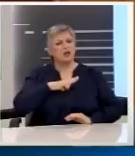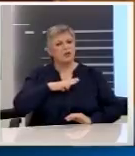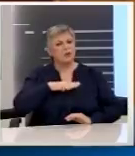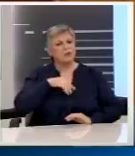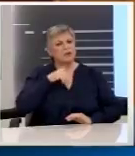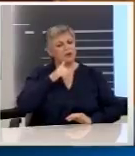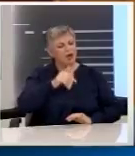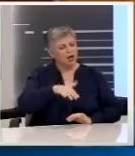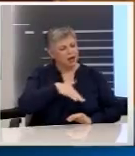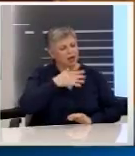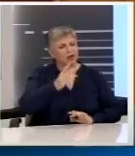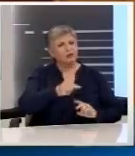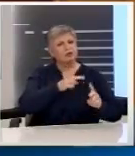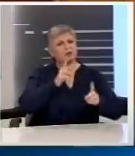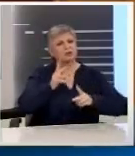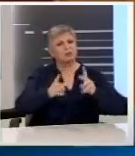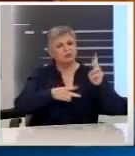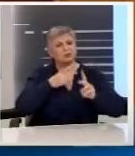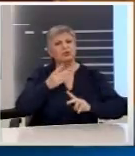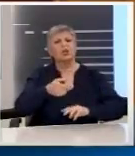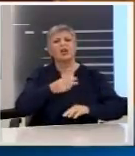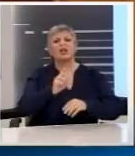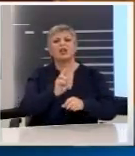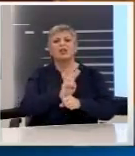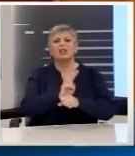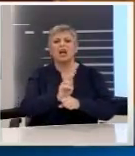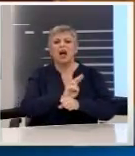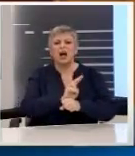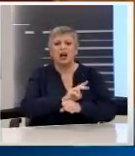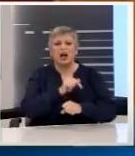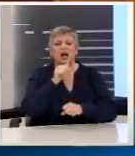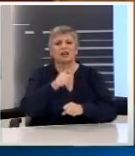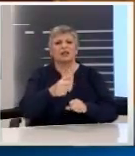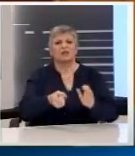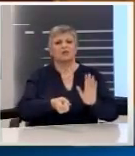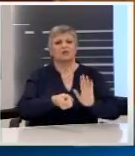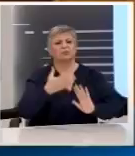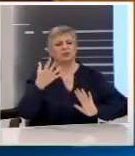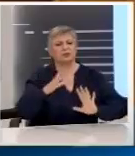κατασκευάζουν κατηγορίες και fake news και μολύνουν